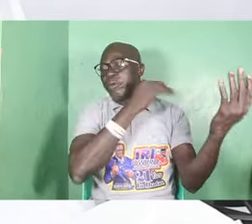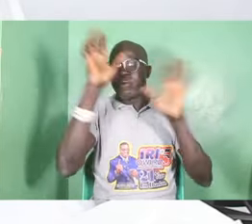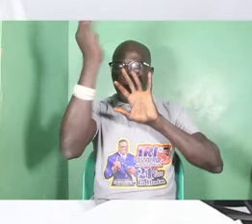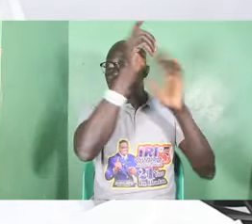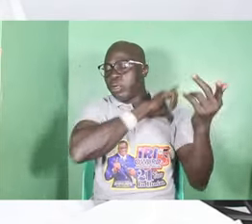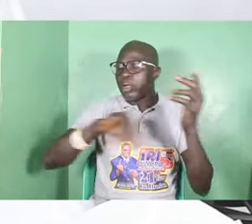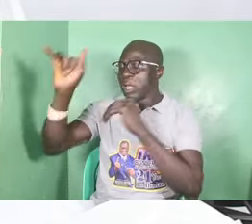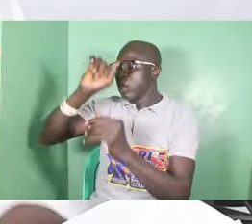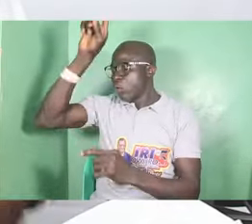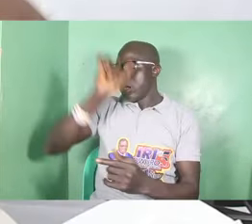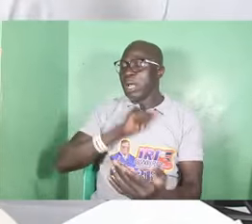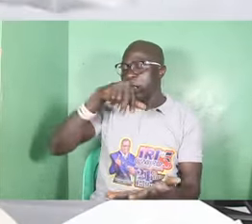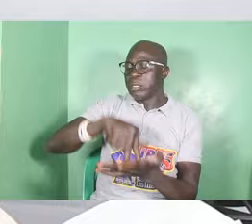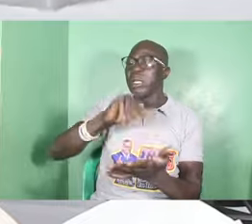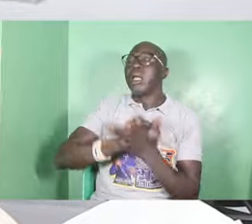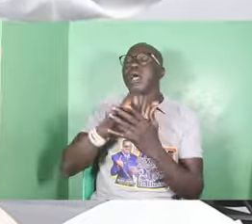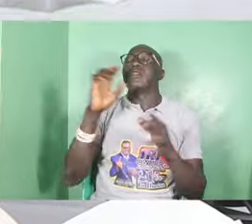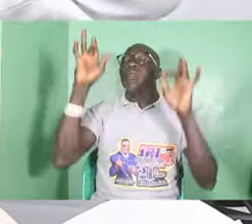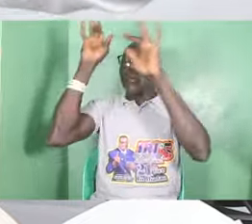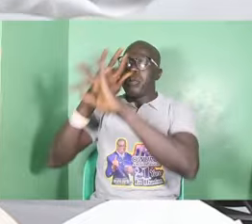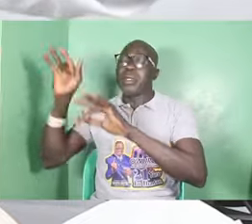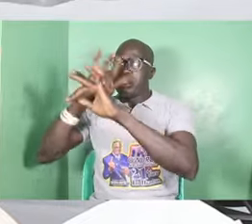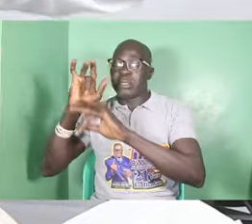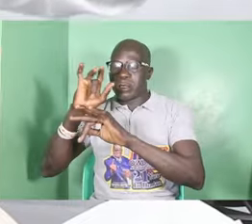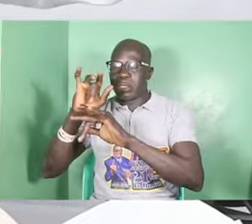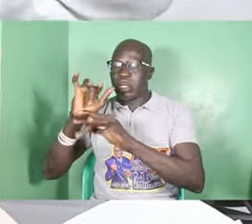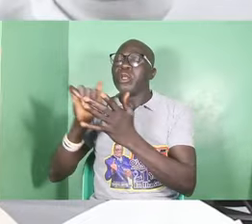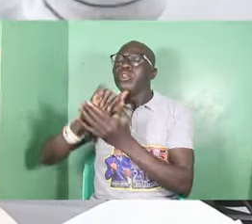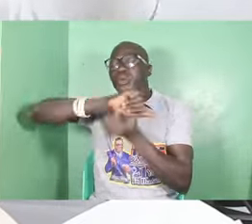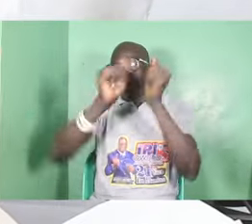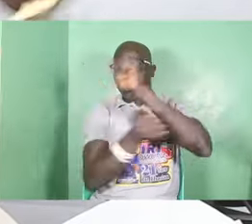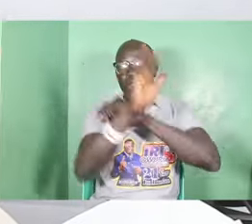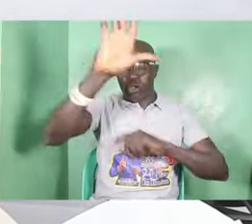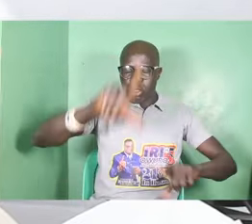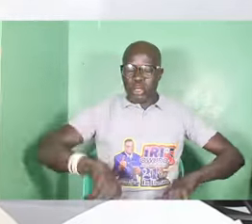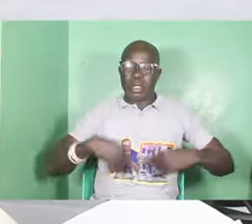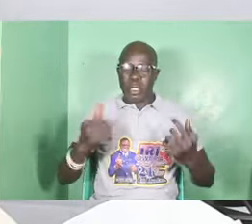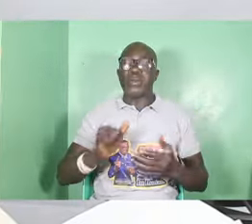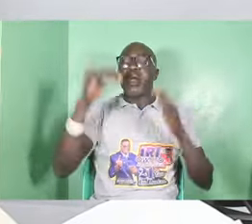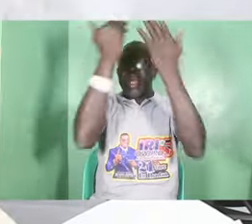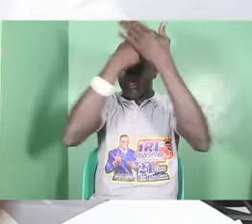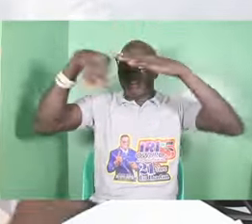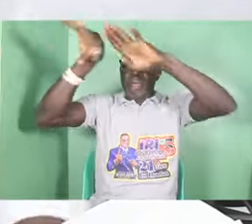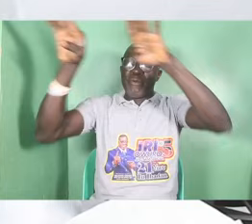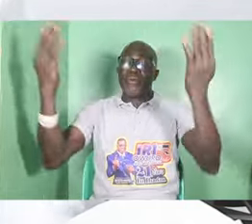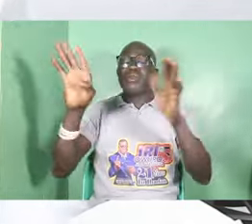wa en te be do amu e kan so so is massive to ma change life o mo shile kwa